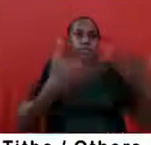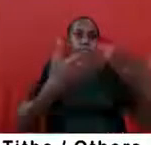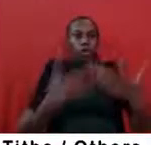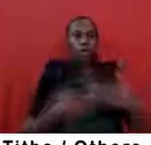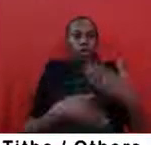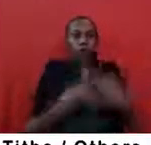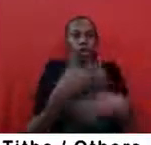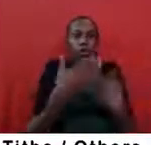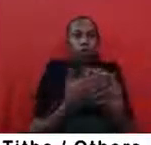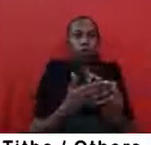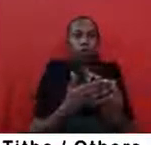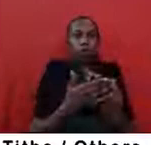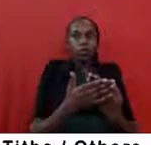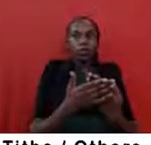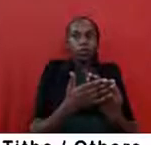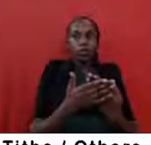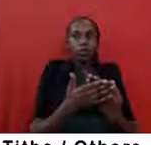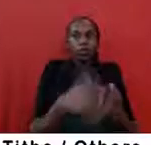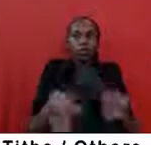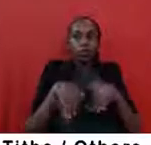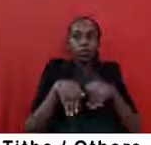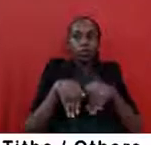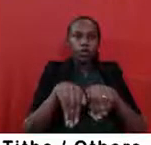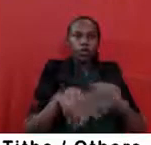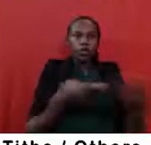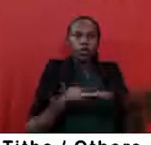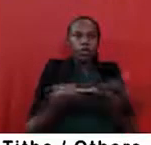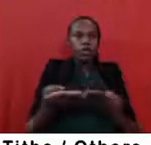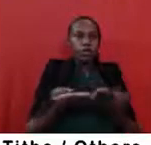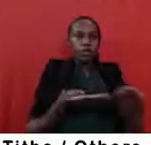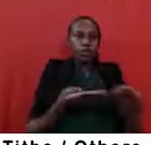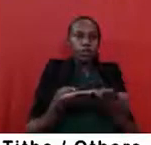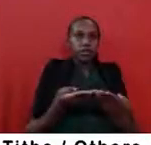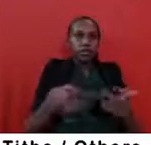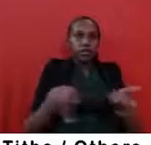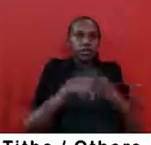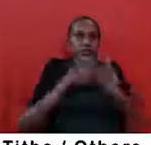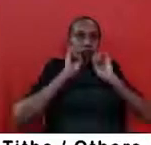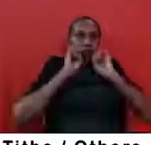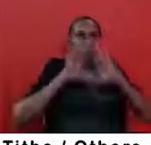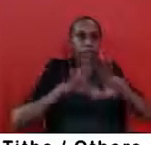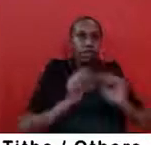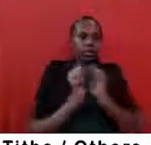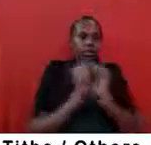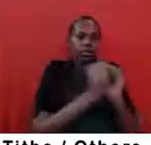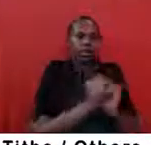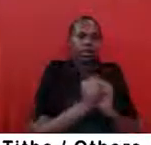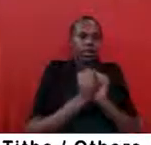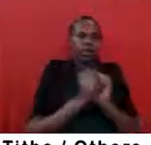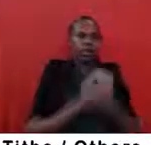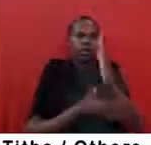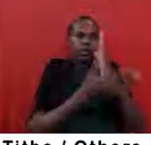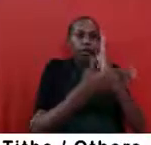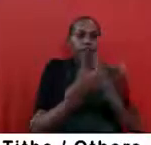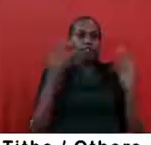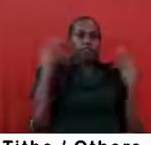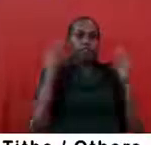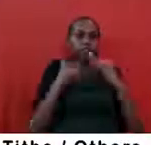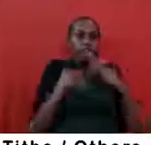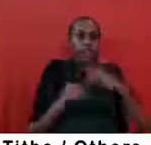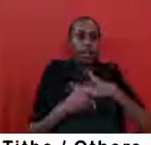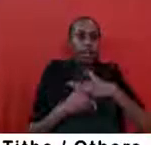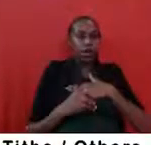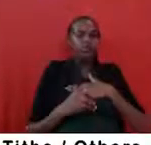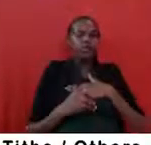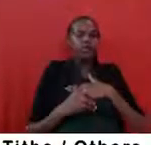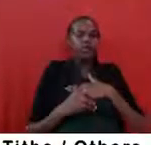nyinyi nyote mkifuata ibada na tutabarikiwa pamoja. Kwa niaba ya kasisi mkuu Canon